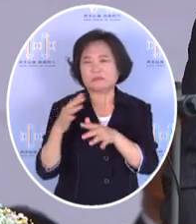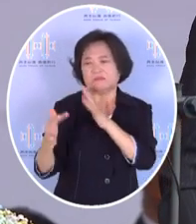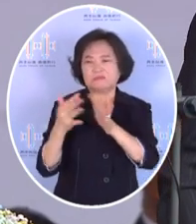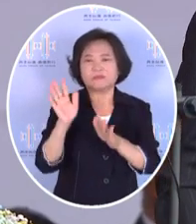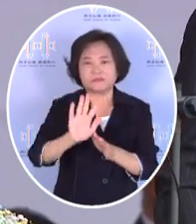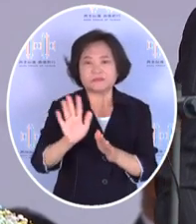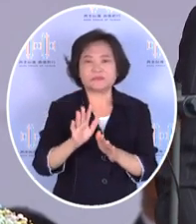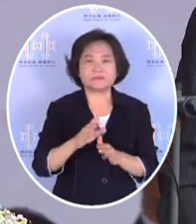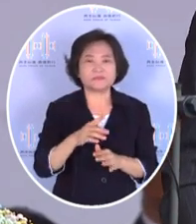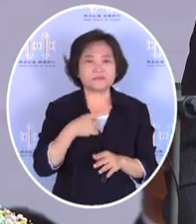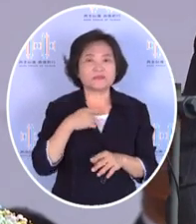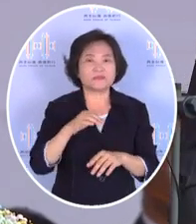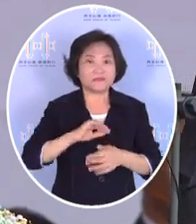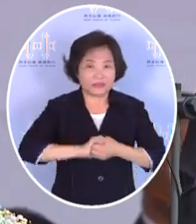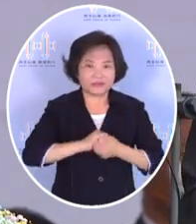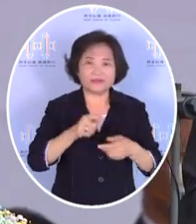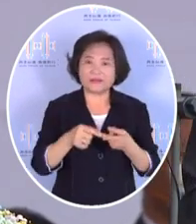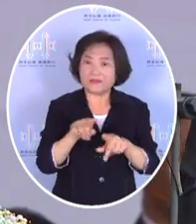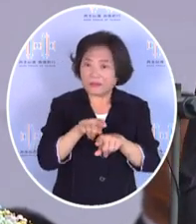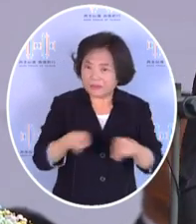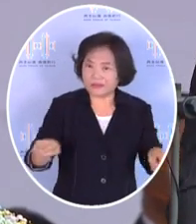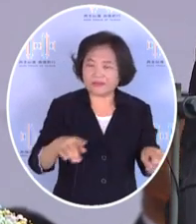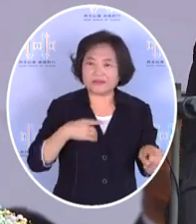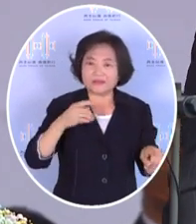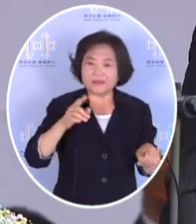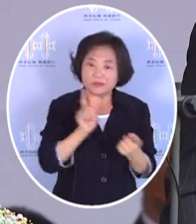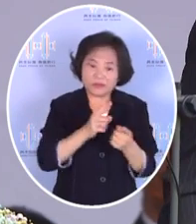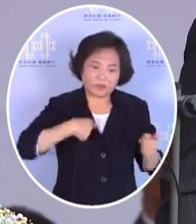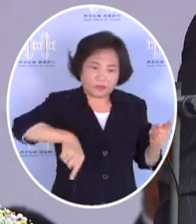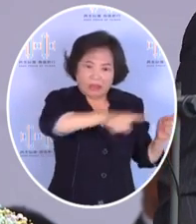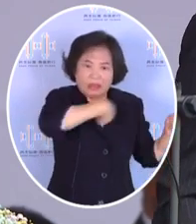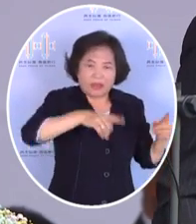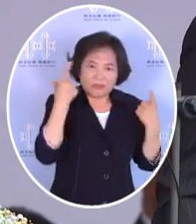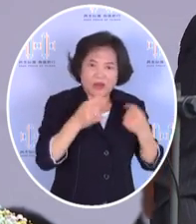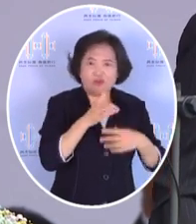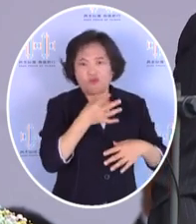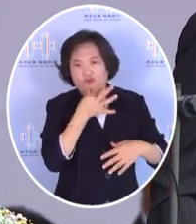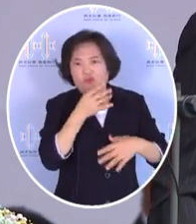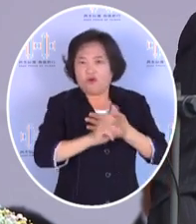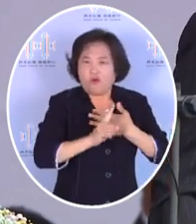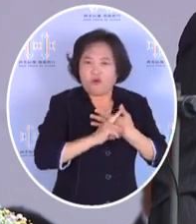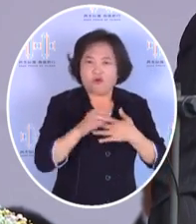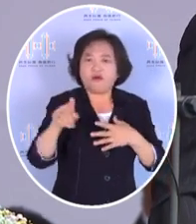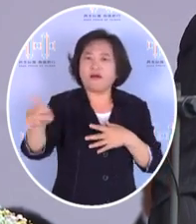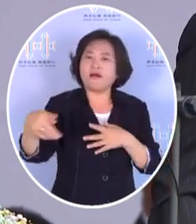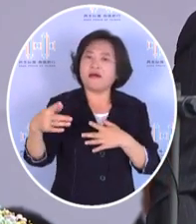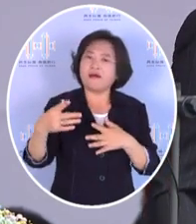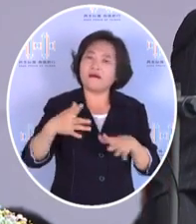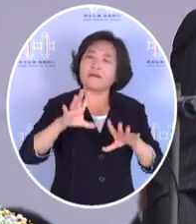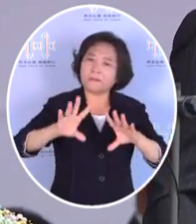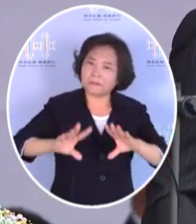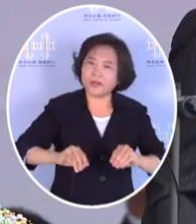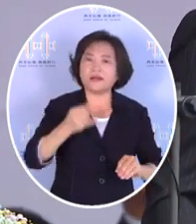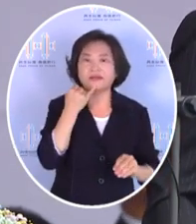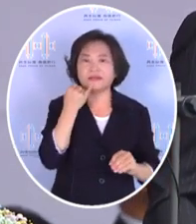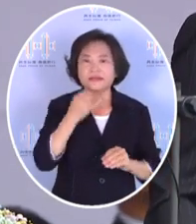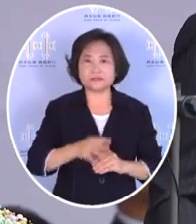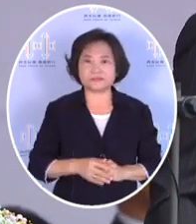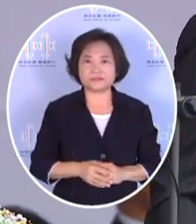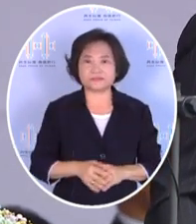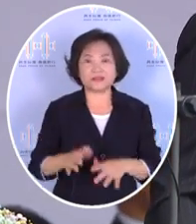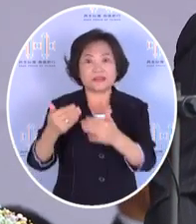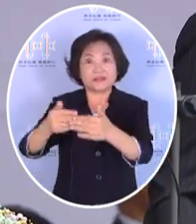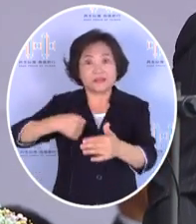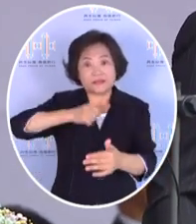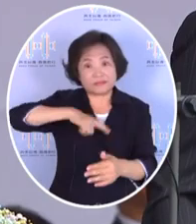信一定可以化解区域的紧张局势。面对两岸关系，